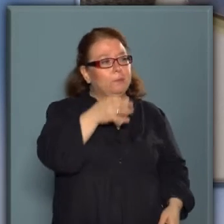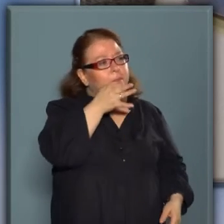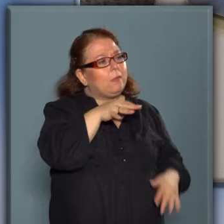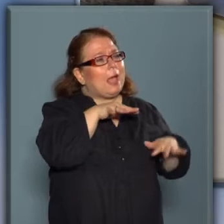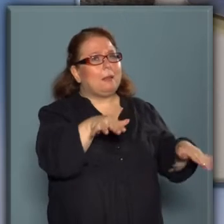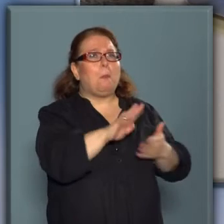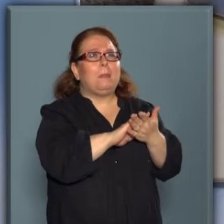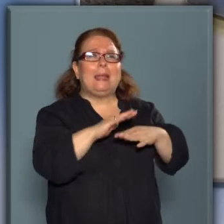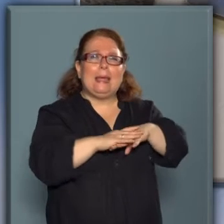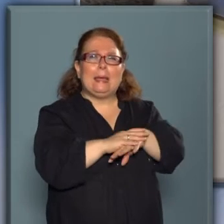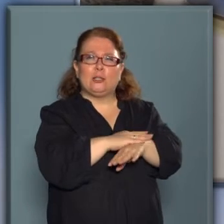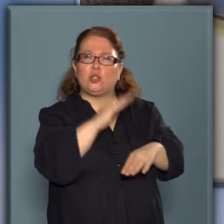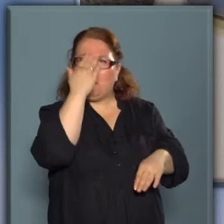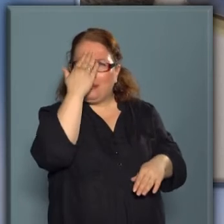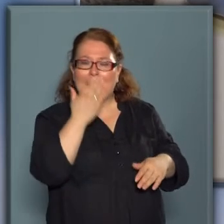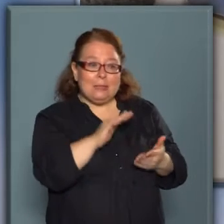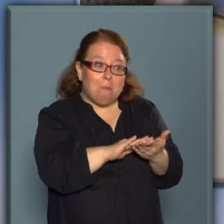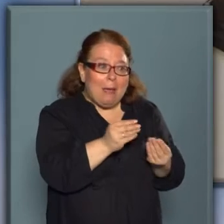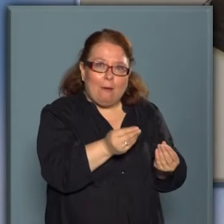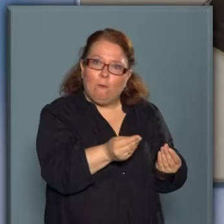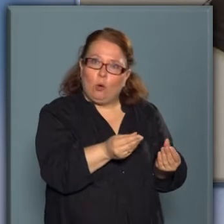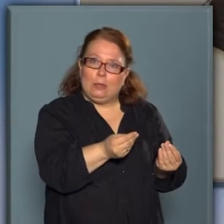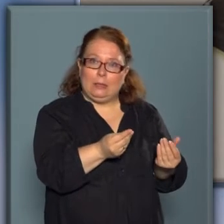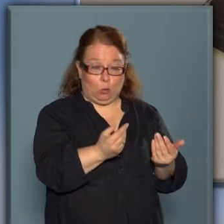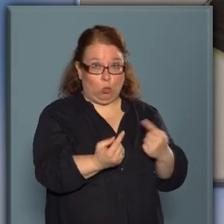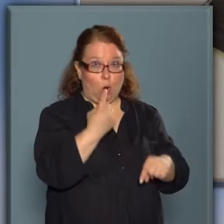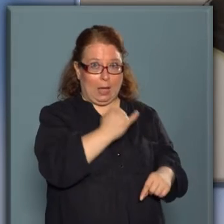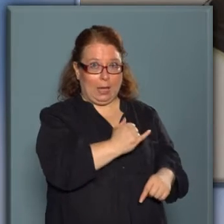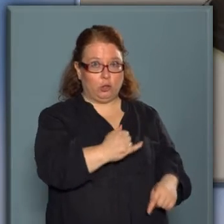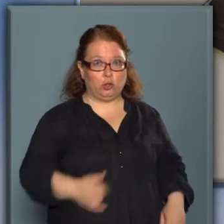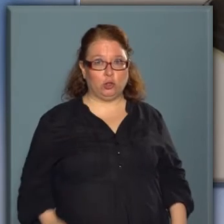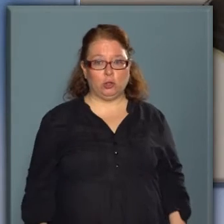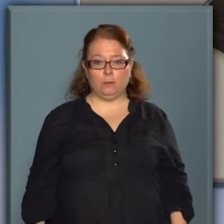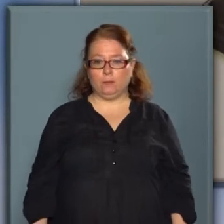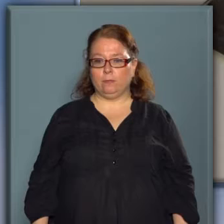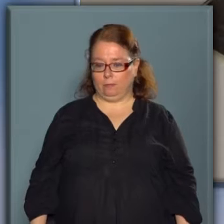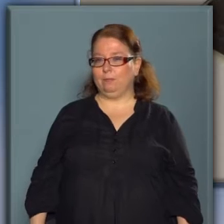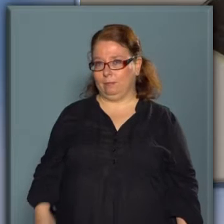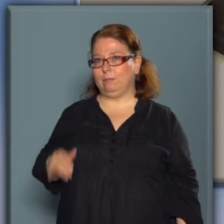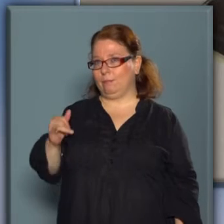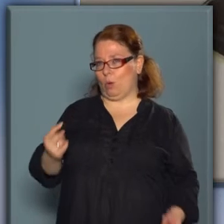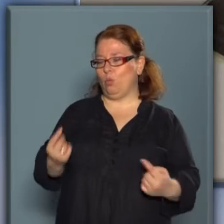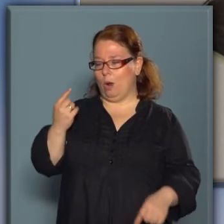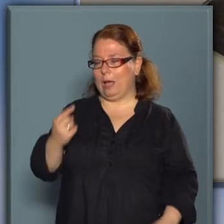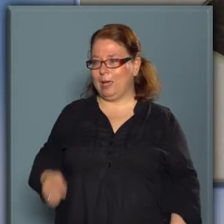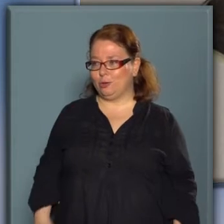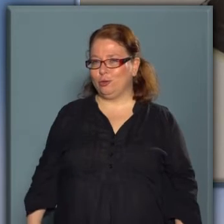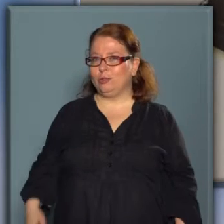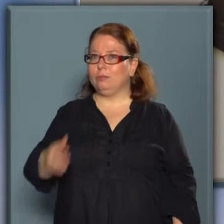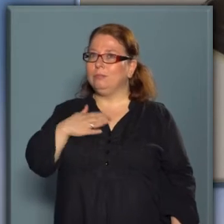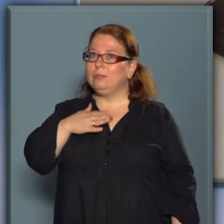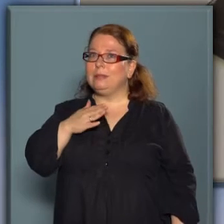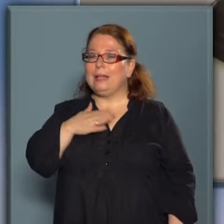milyen érzés ezekhez az emlékekhez például hozzáérni, gondolom valami egészen különleges? Hát valami egészen különleges, én